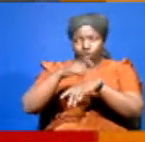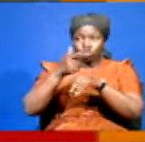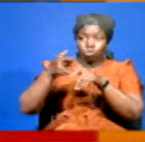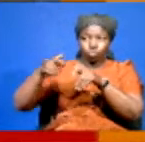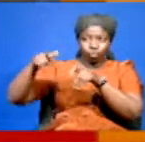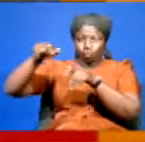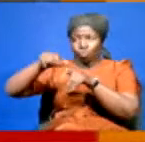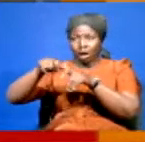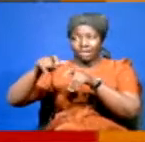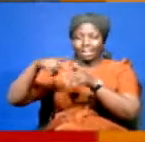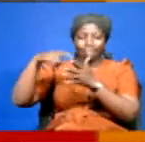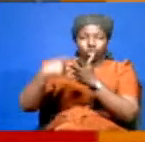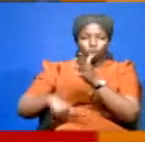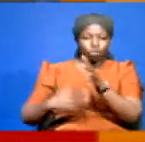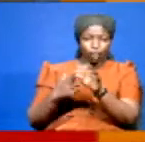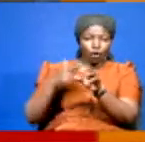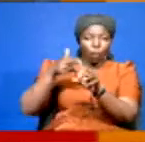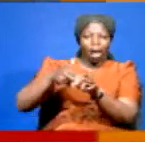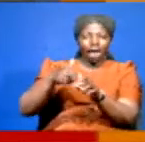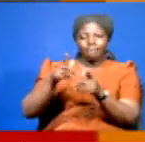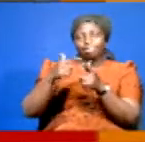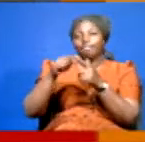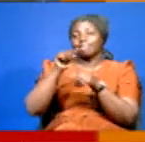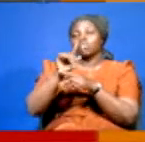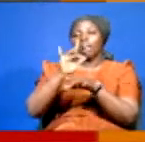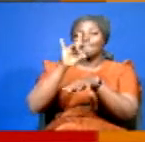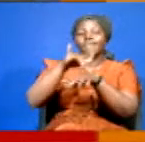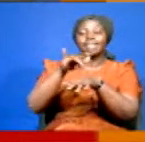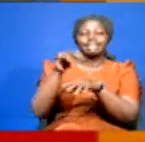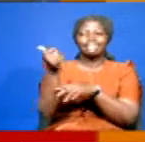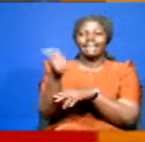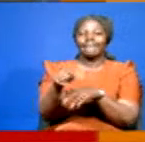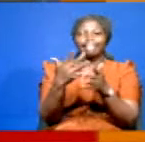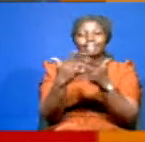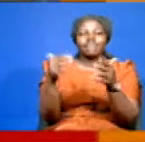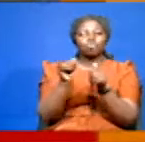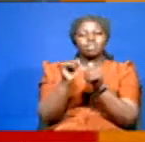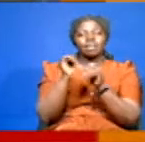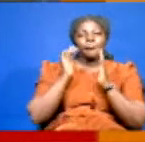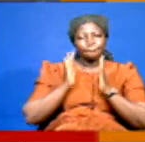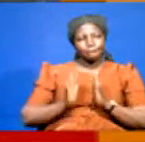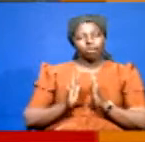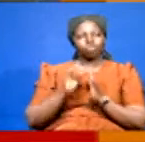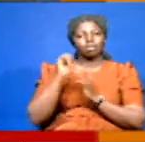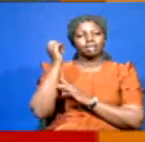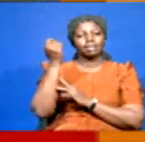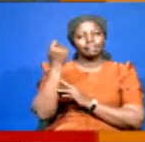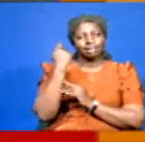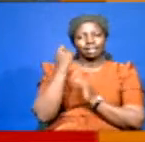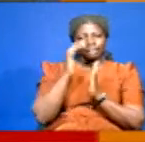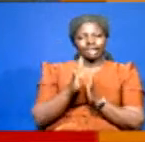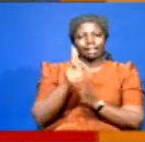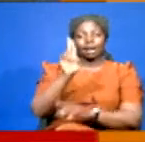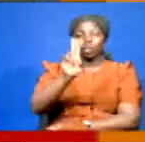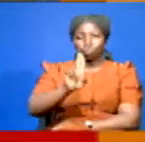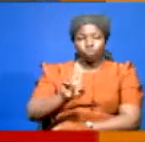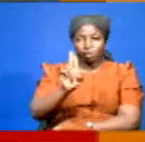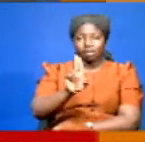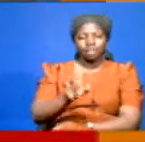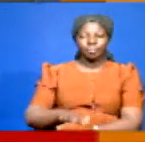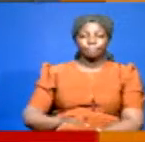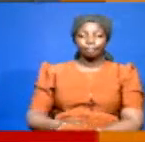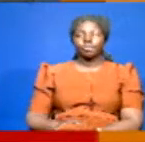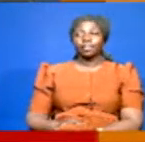mafuta, itakuwa na impact kwa chochote kile ambacho binadamu ama wananchi wa Kenya anatumia. So jambo la kwanza ni